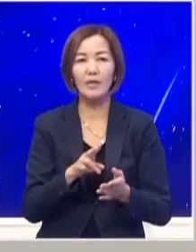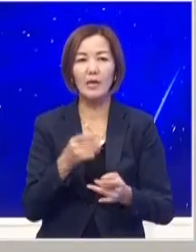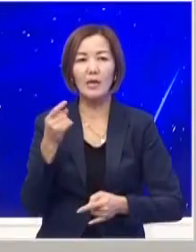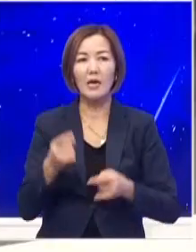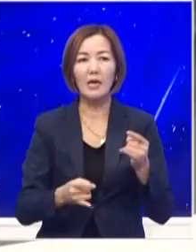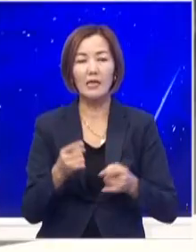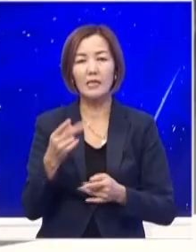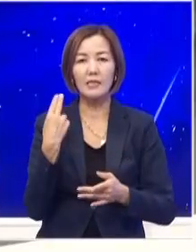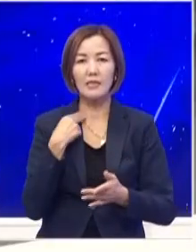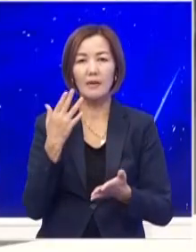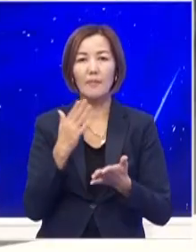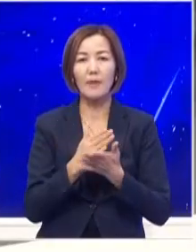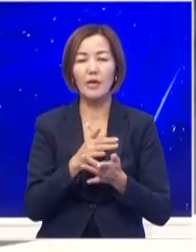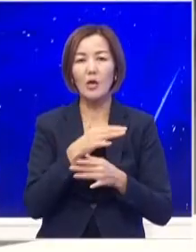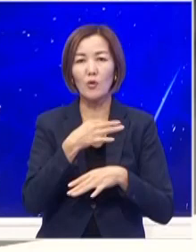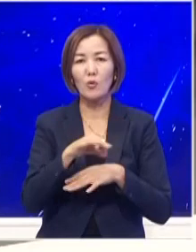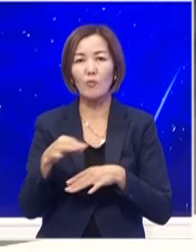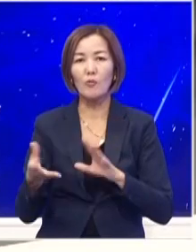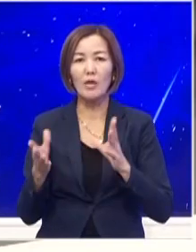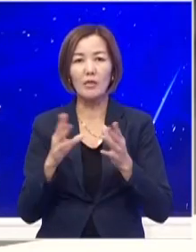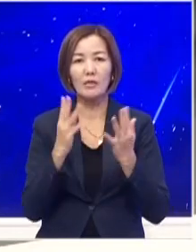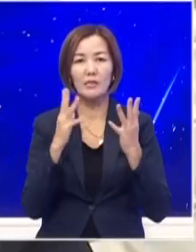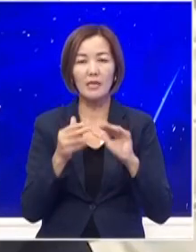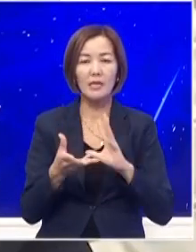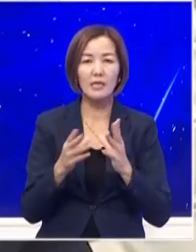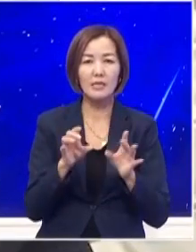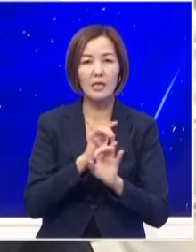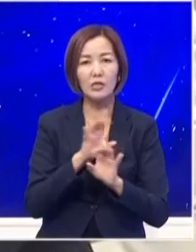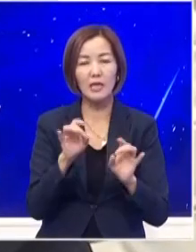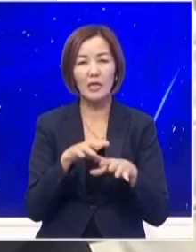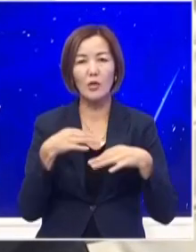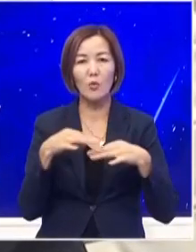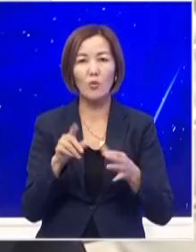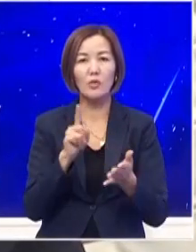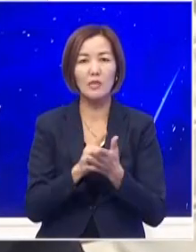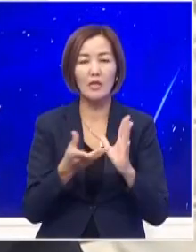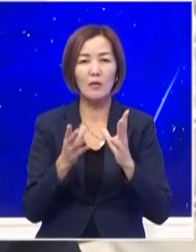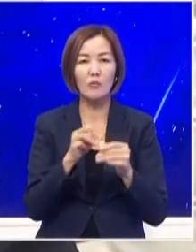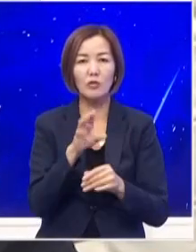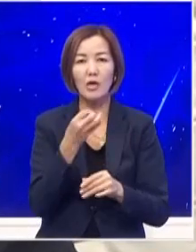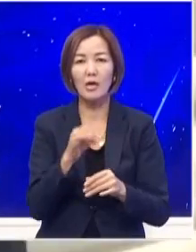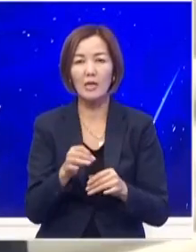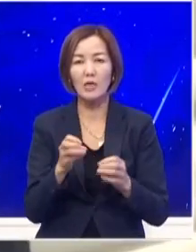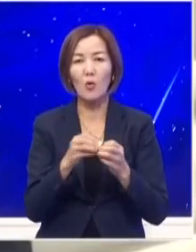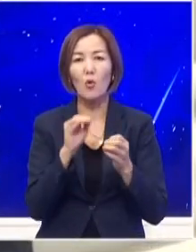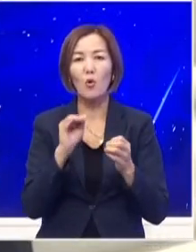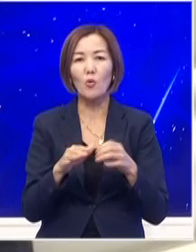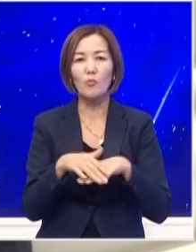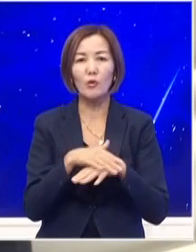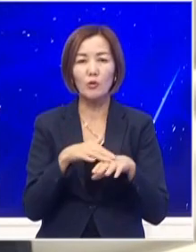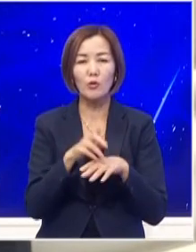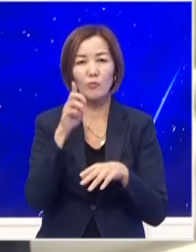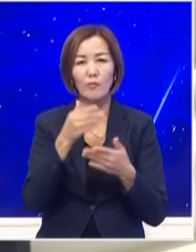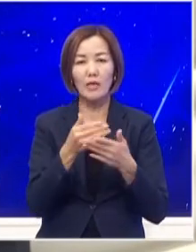алаңында қарызы бар көп аудандар бойынша статистиканы жариялады. Көлік салығы бойынша Қарасай ауданының 10 мыңға жуық тұрғыны